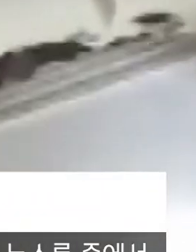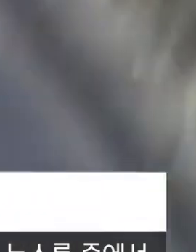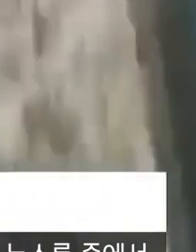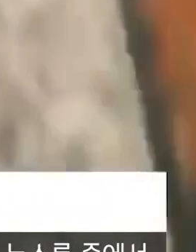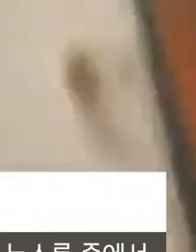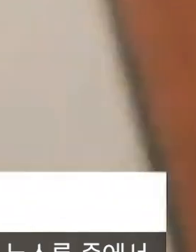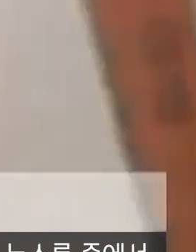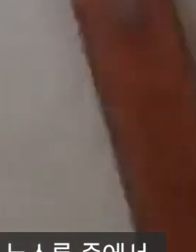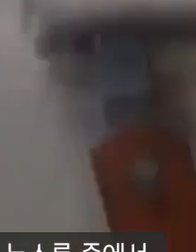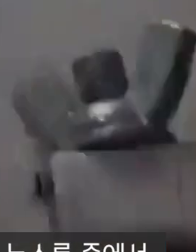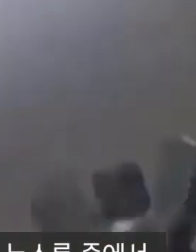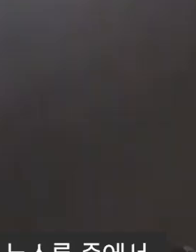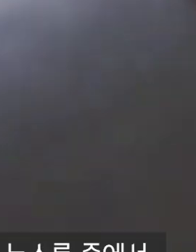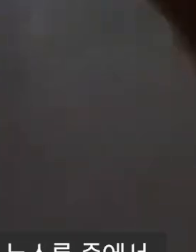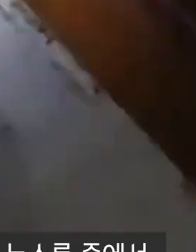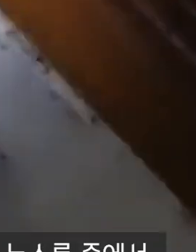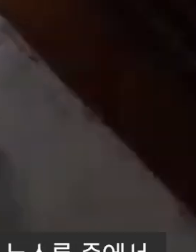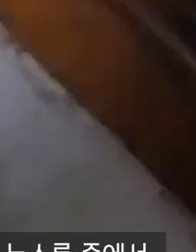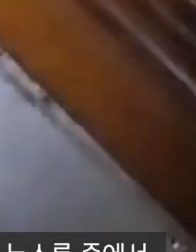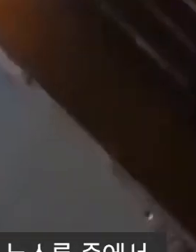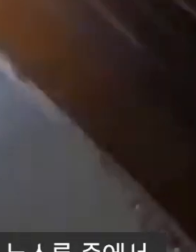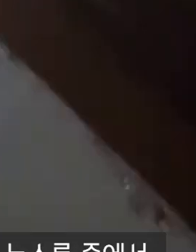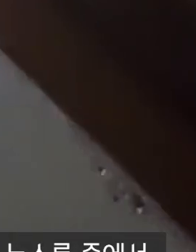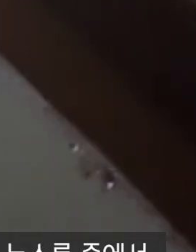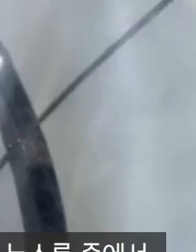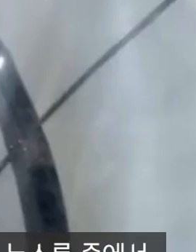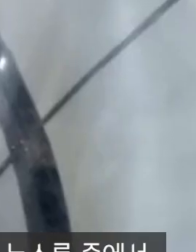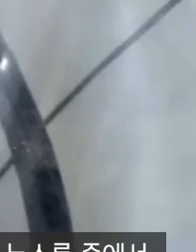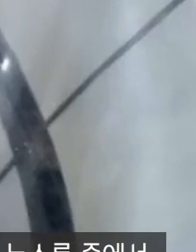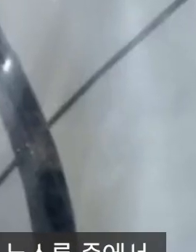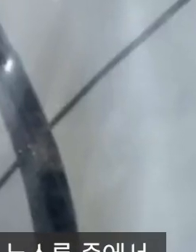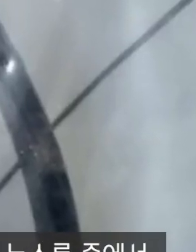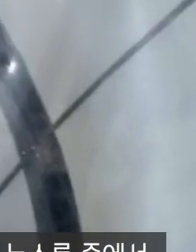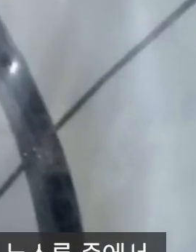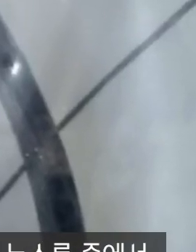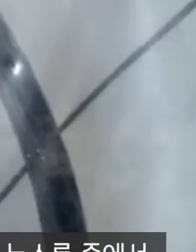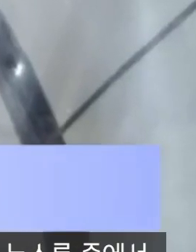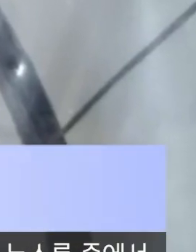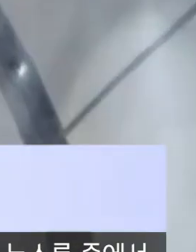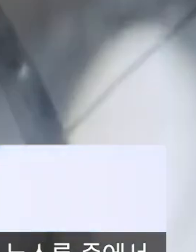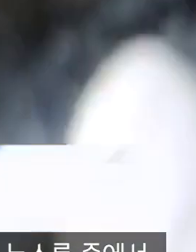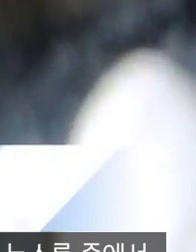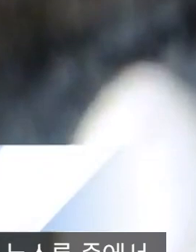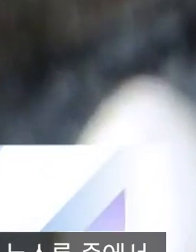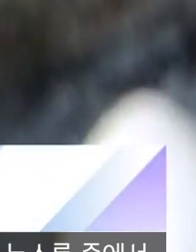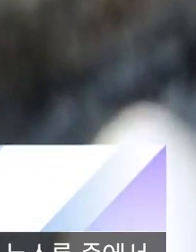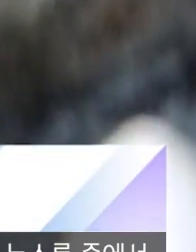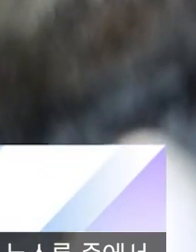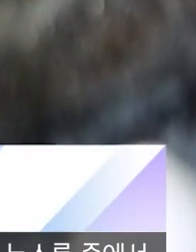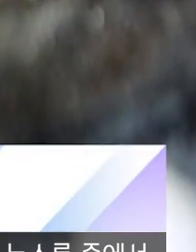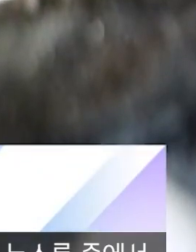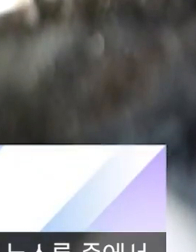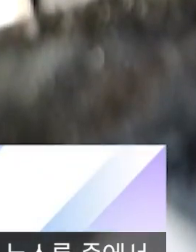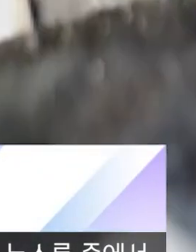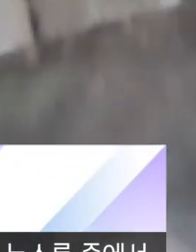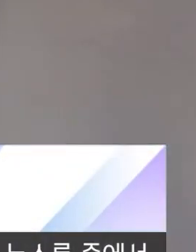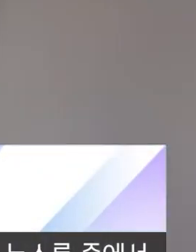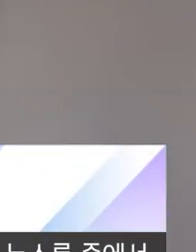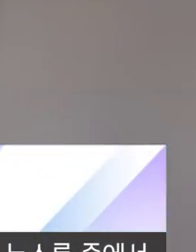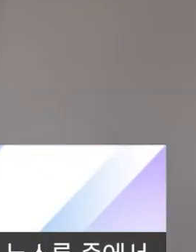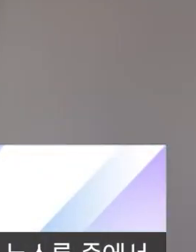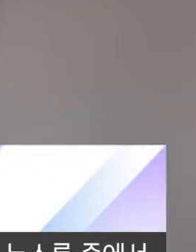찾아가지고. 천장에서 나온 건 38구경 권총입니다. 지난 2002년 9월 숨진 고 백성기 경사의